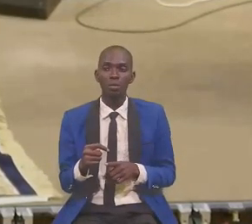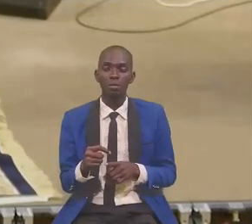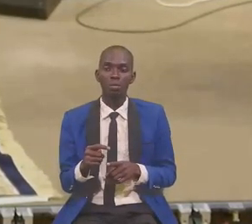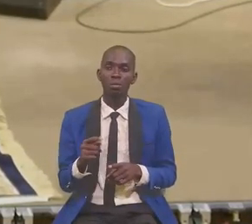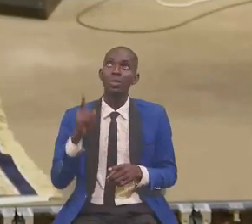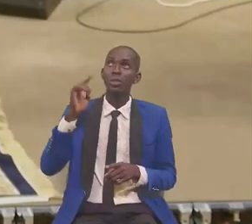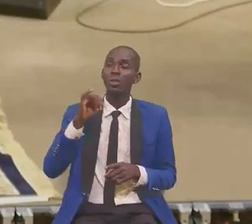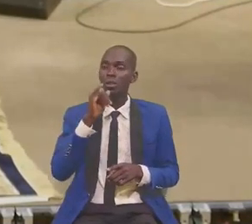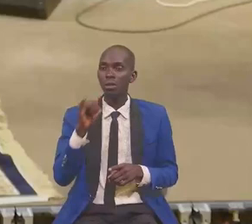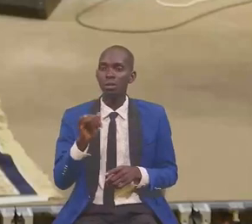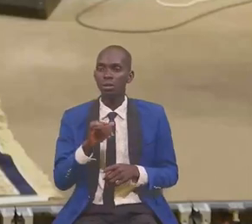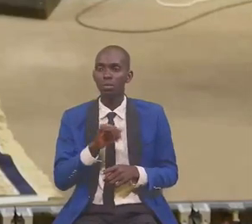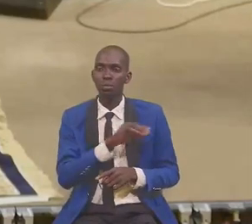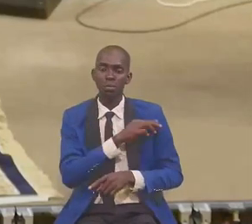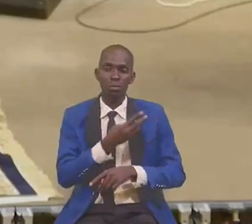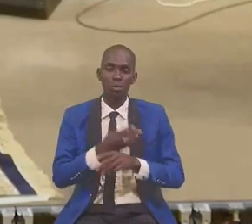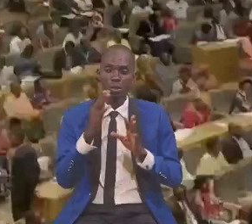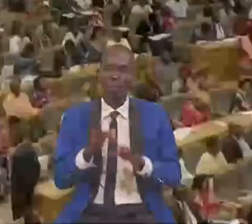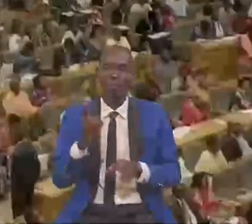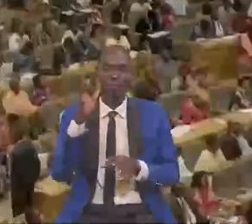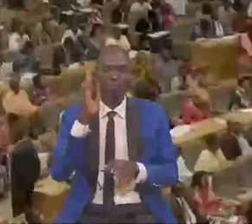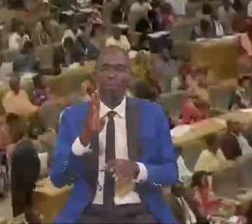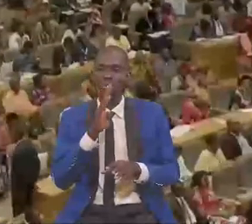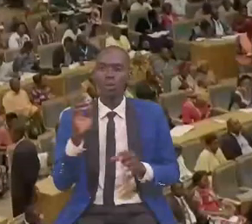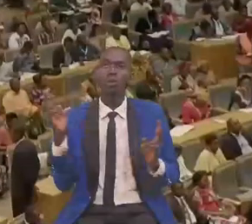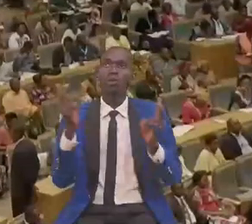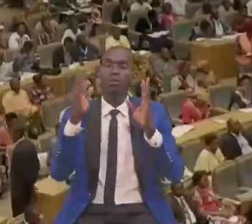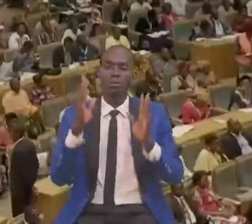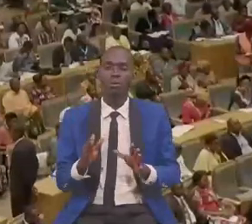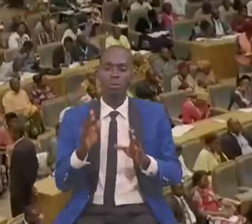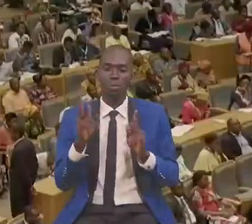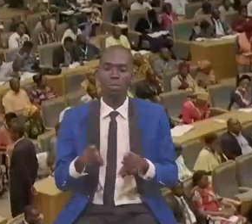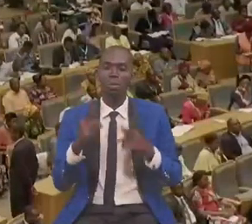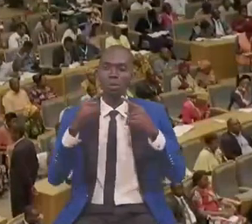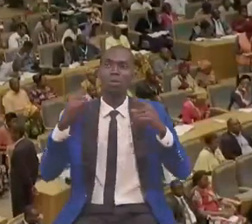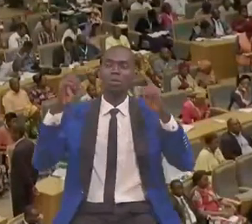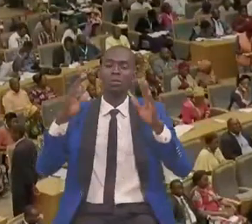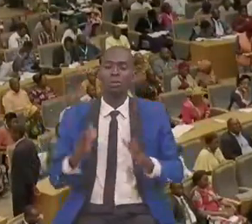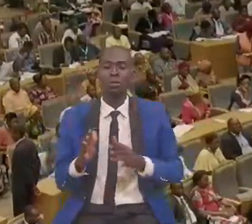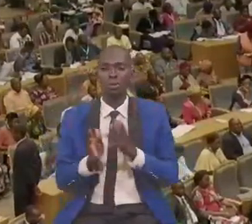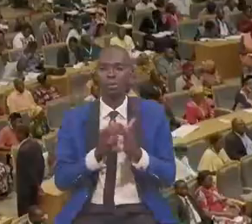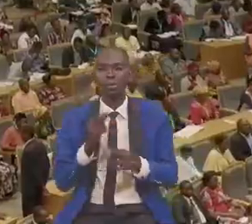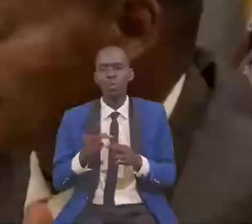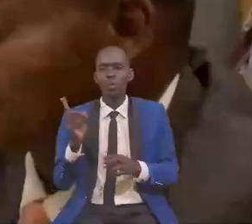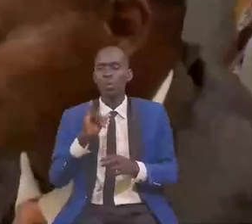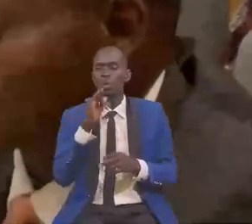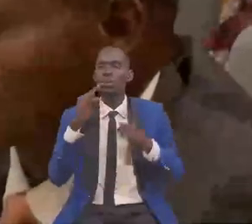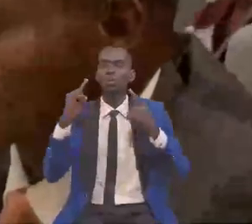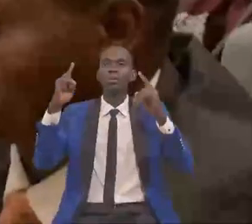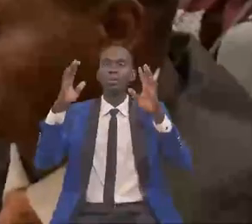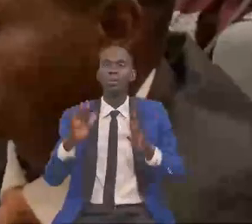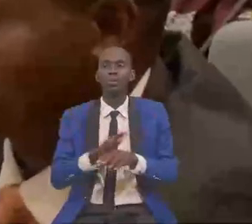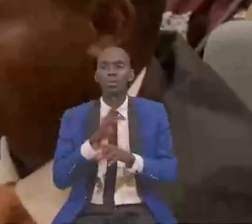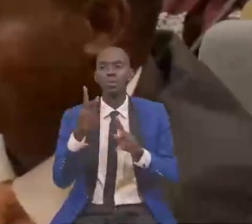Et tu seras un réalisateur. Réalisateur. Où est-il? Réalisateur, où est-elle?